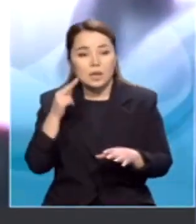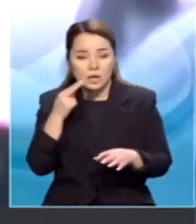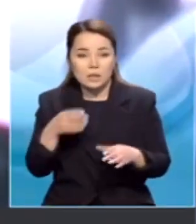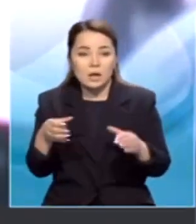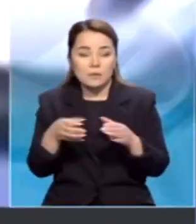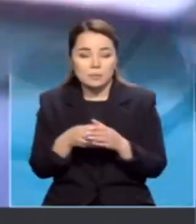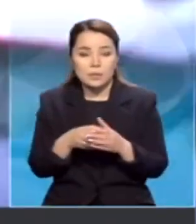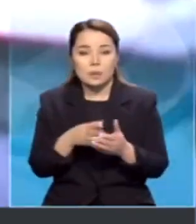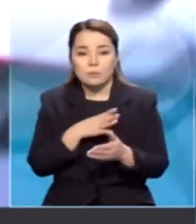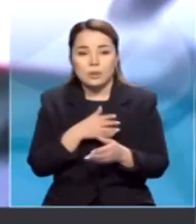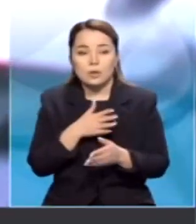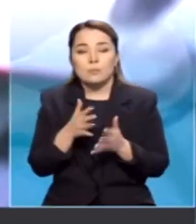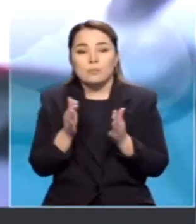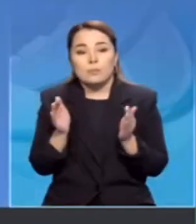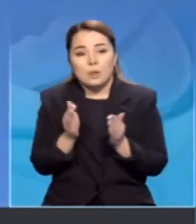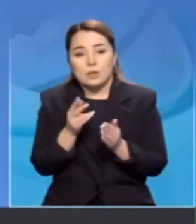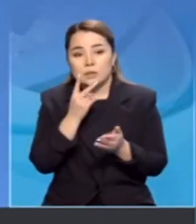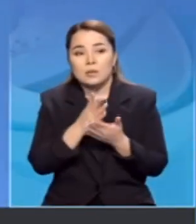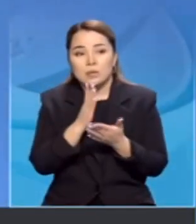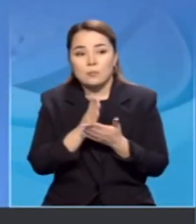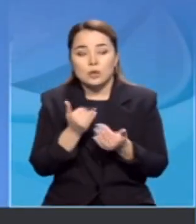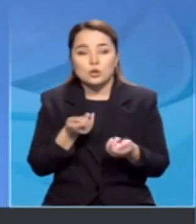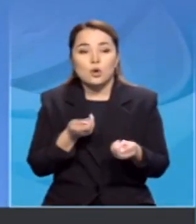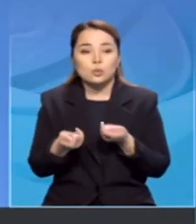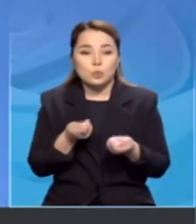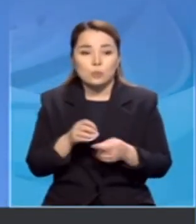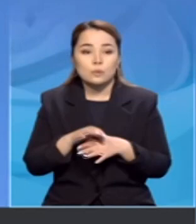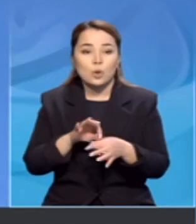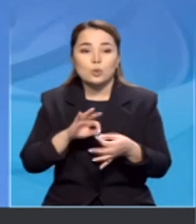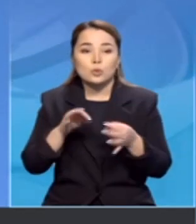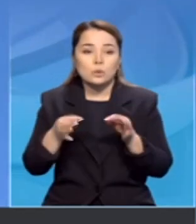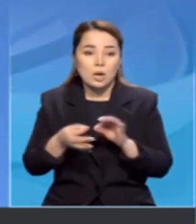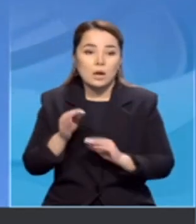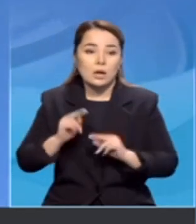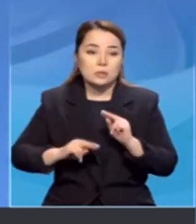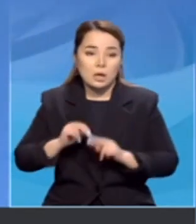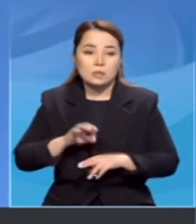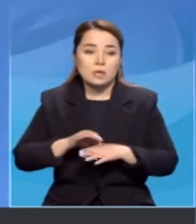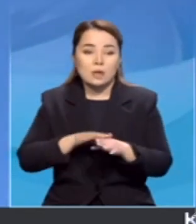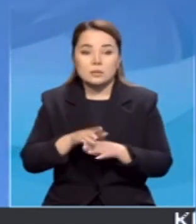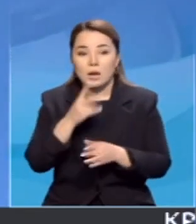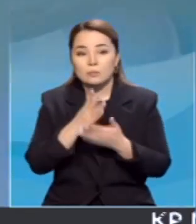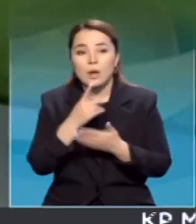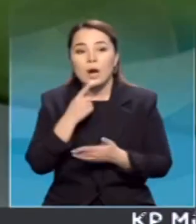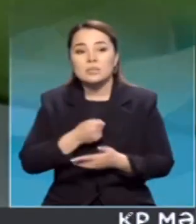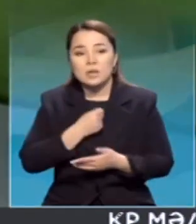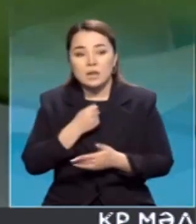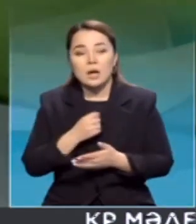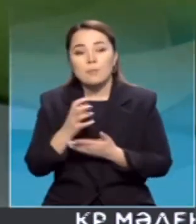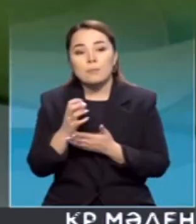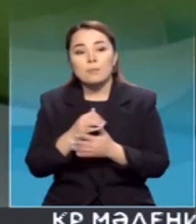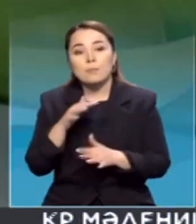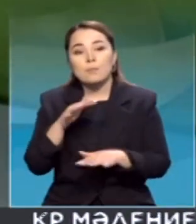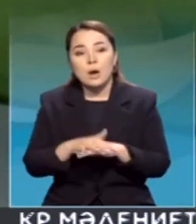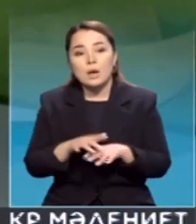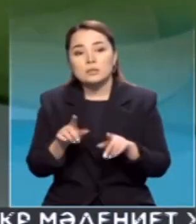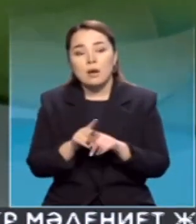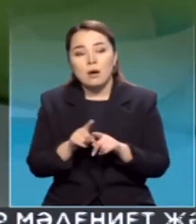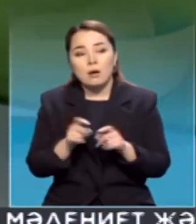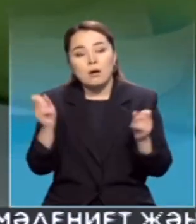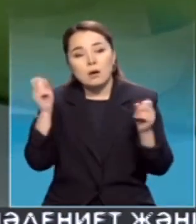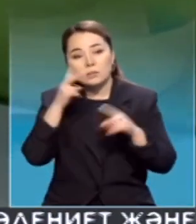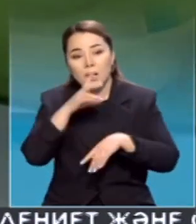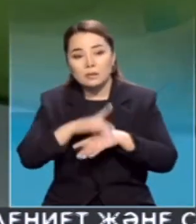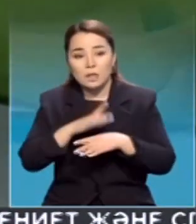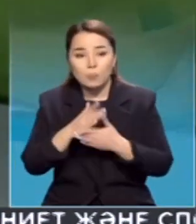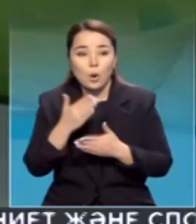аэростатынан әлде қайда шағын болған. Күрделі басқару құрылғыларда орнатылмаса керек. Десе де әскери базалардың үстімен өткені анықталған.